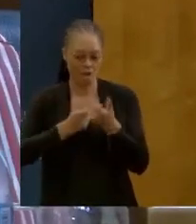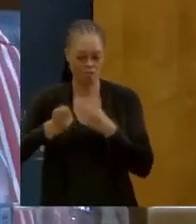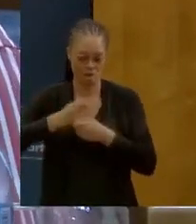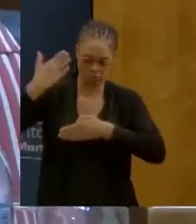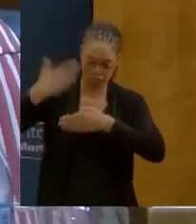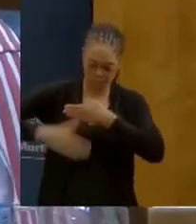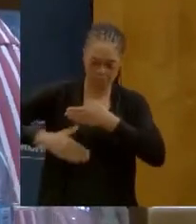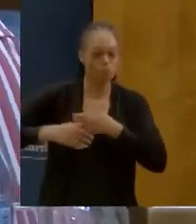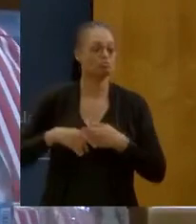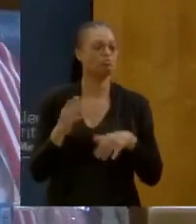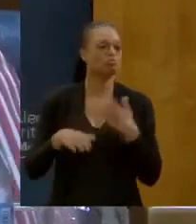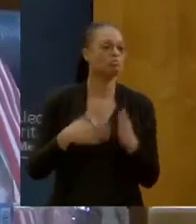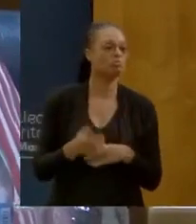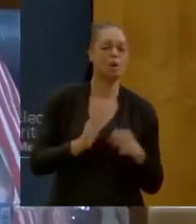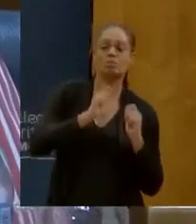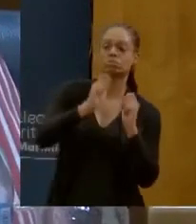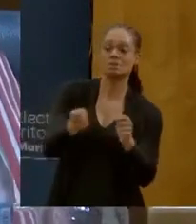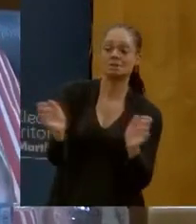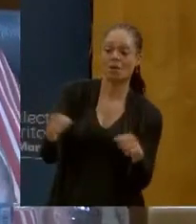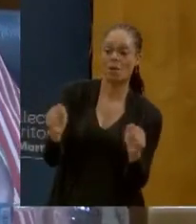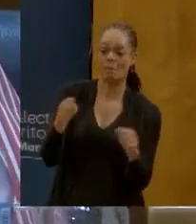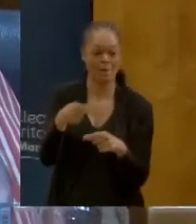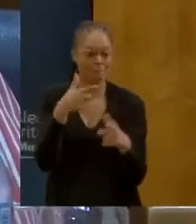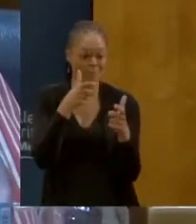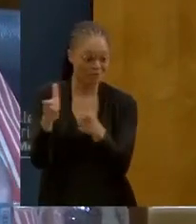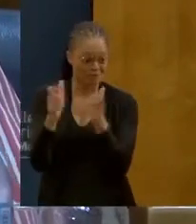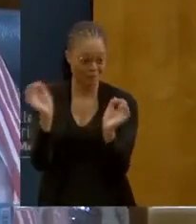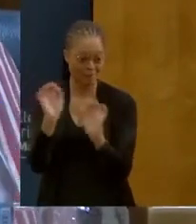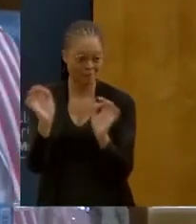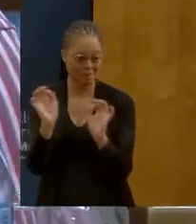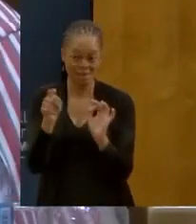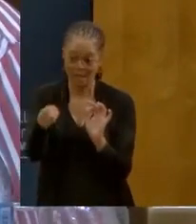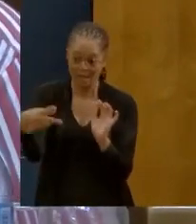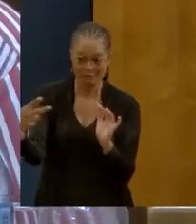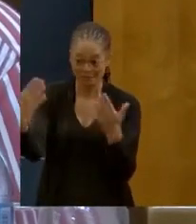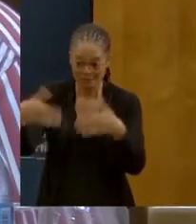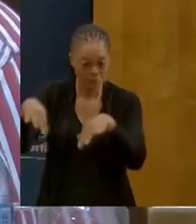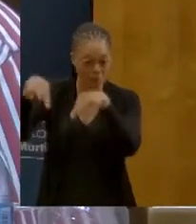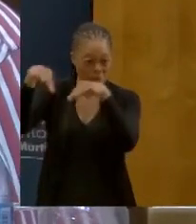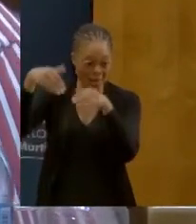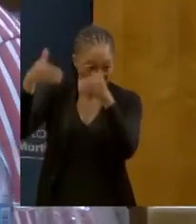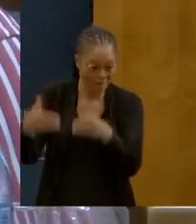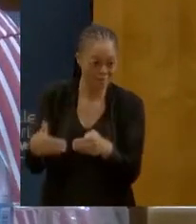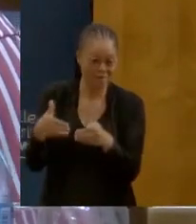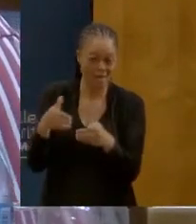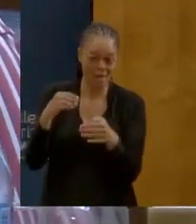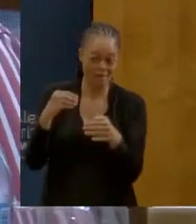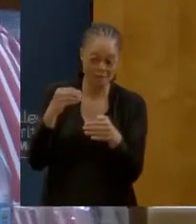vérifier que l'entreprise était à jour. Elle a cessé d'être à jour